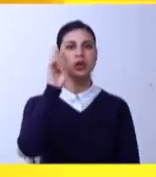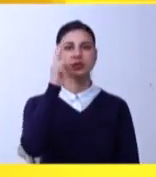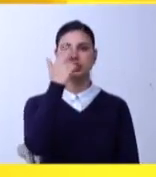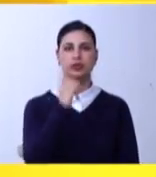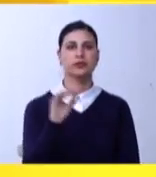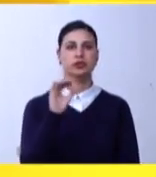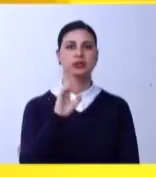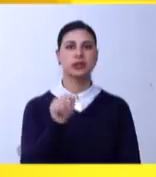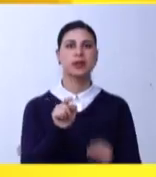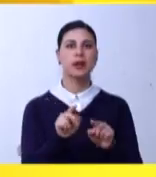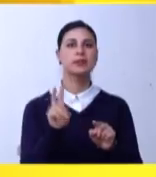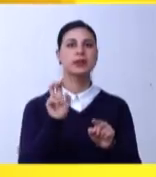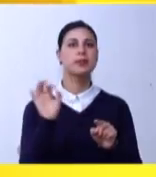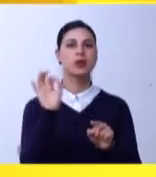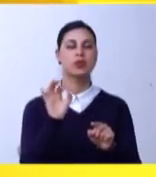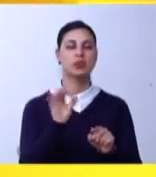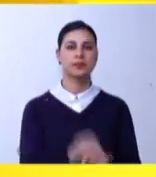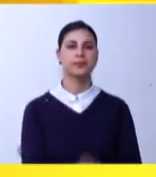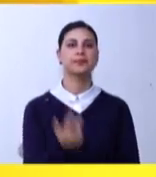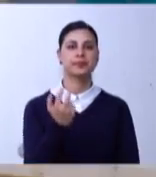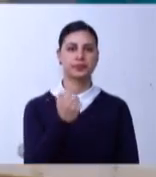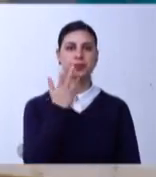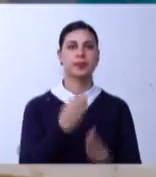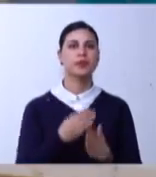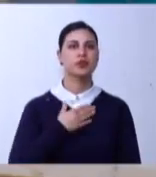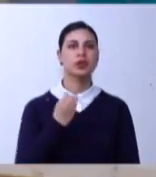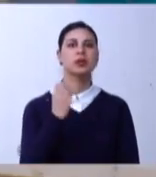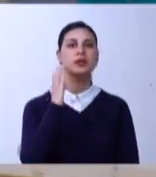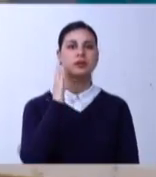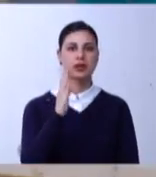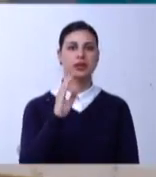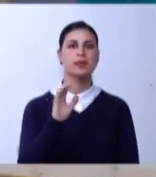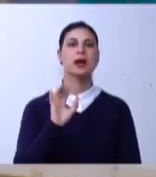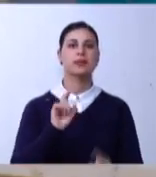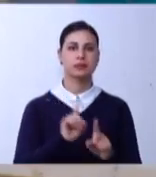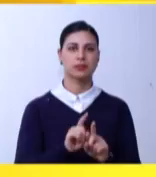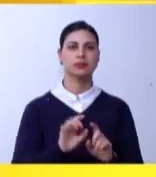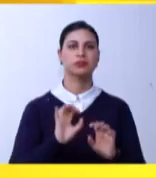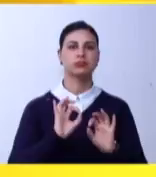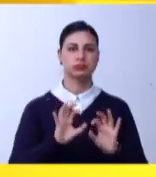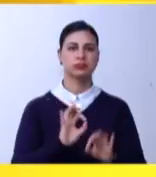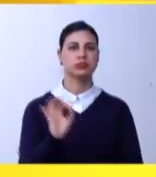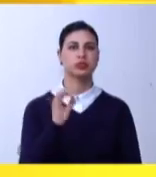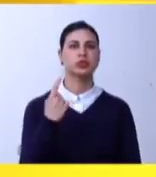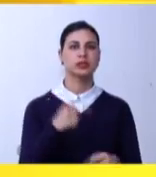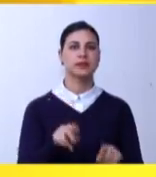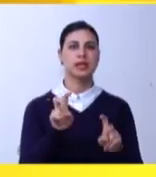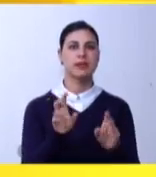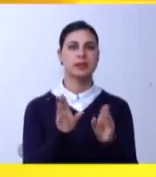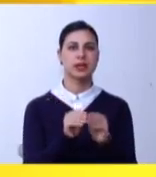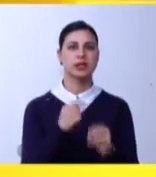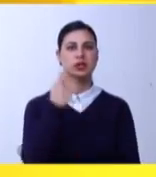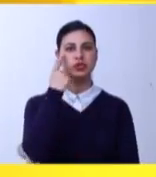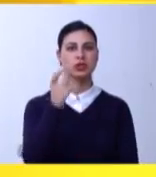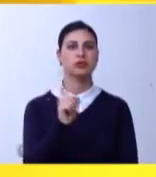შესახებ. ამ თემაზე გასაკვირველია, ჩვენ კიდევ გვექნება რეკომენდაციები სხვა თემებთან ერთად. შეგახსენებთ,